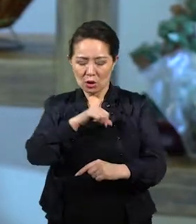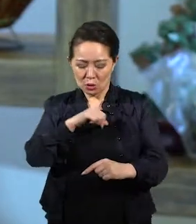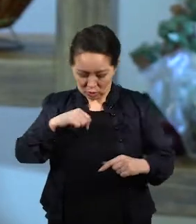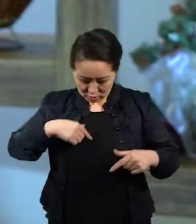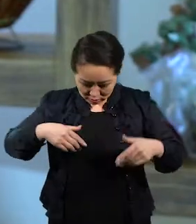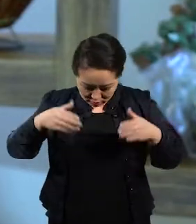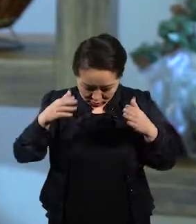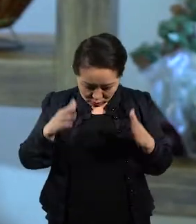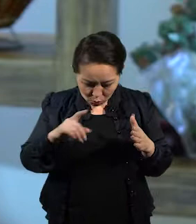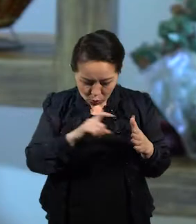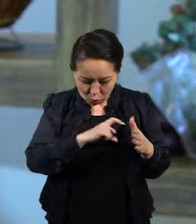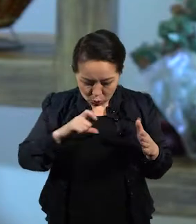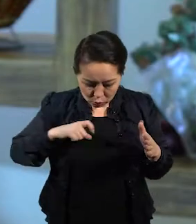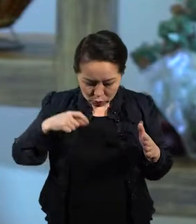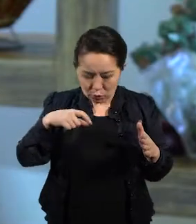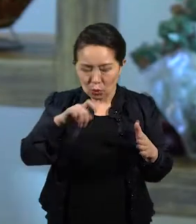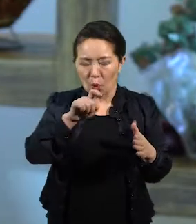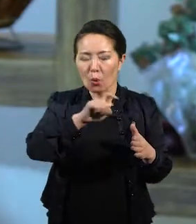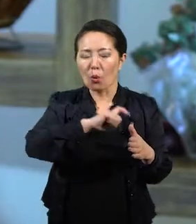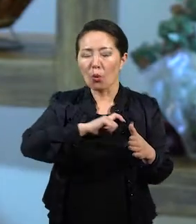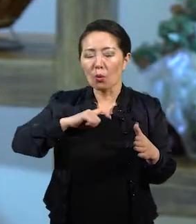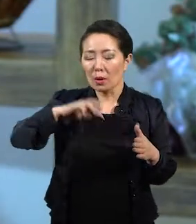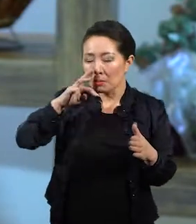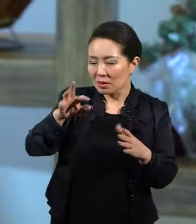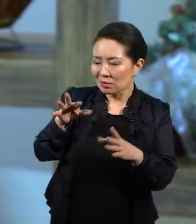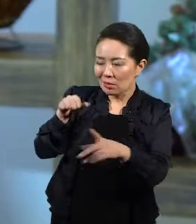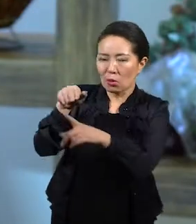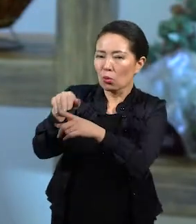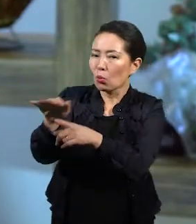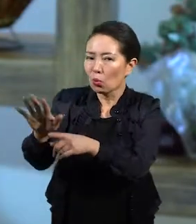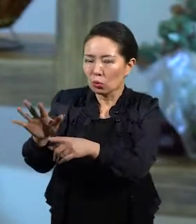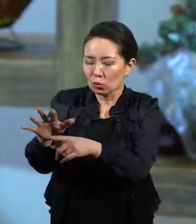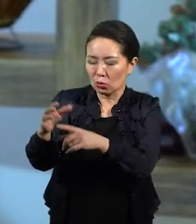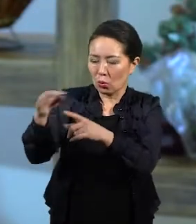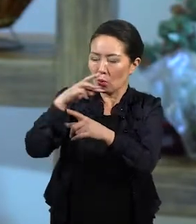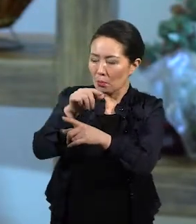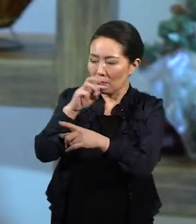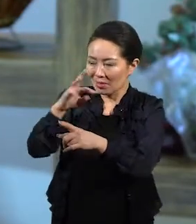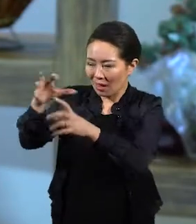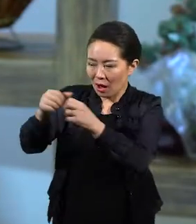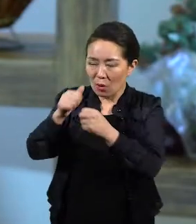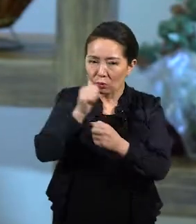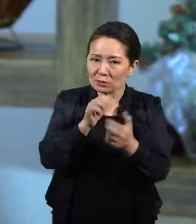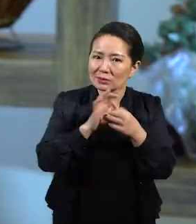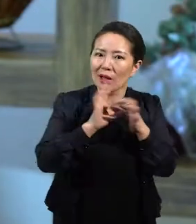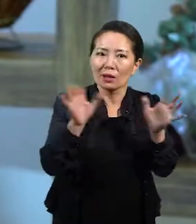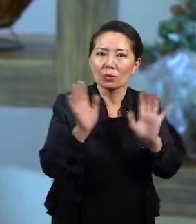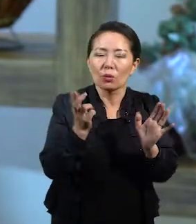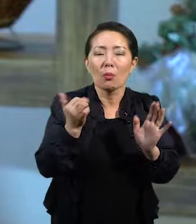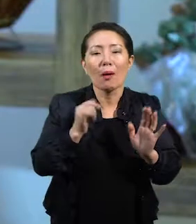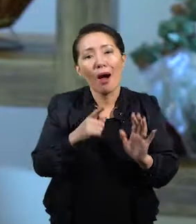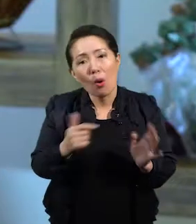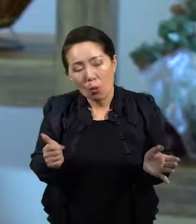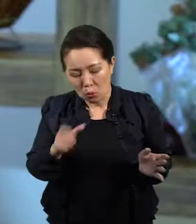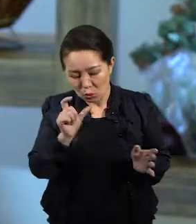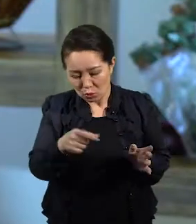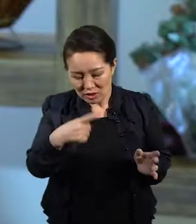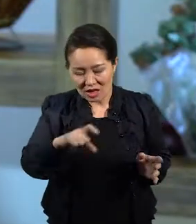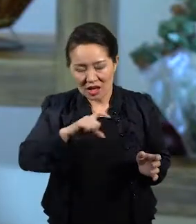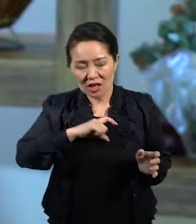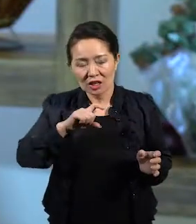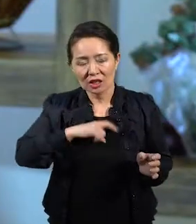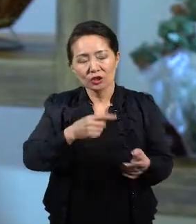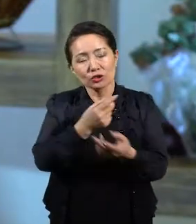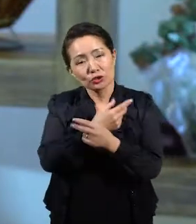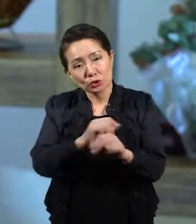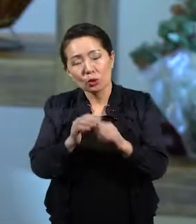одоо бусдын хувийн мэдээллийг одоо хүндэхгүй байх уу, хувийн мэдээллийг задруулахгүй байх уу, мөн бусдын эрх хэрэгчлөөнд ч гэсэндээ